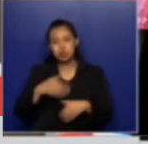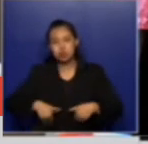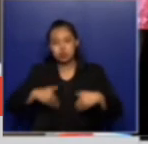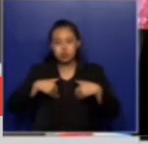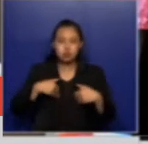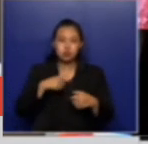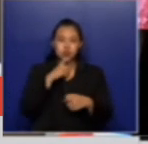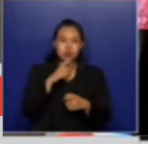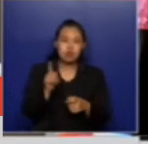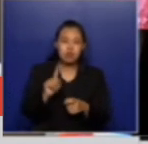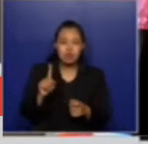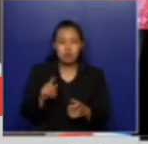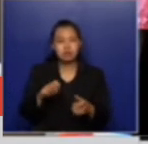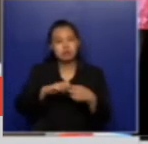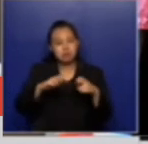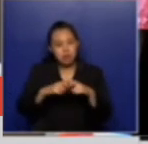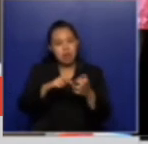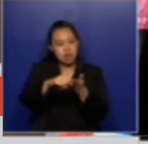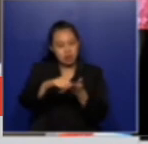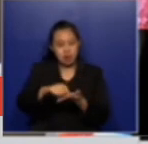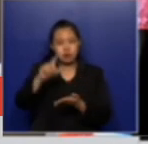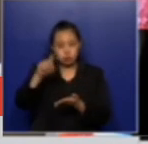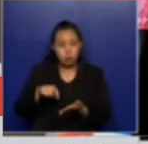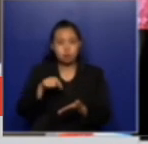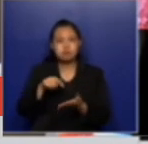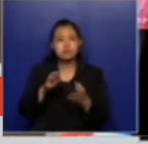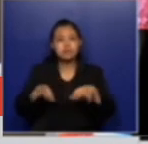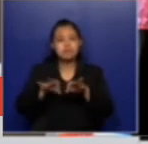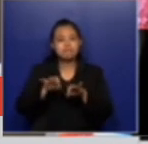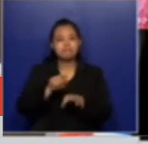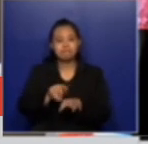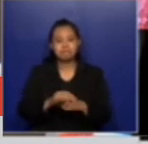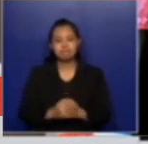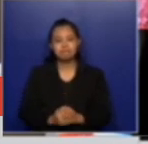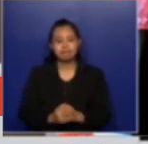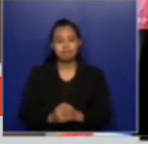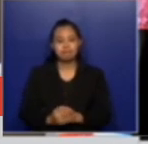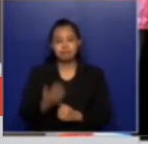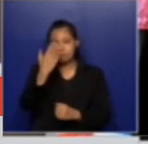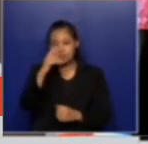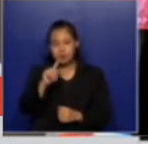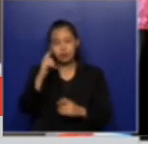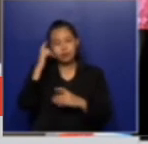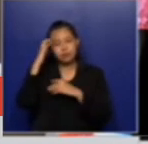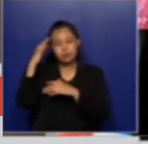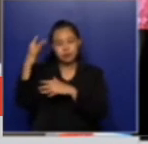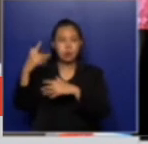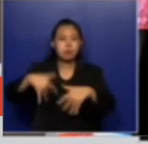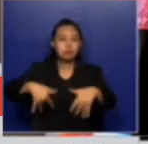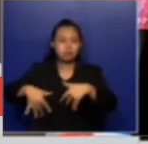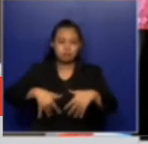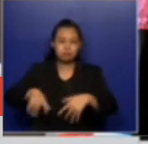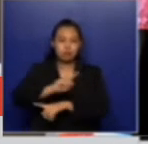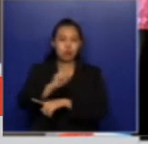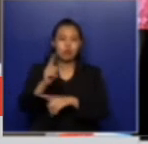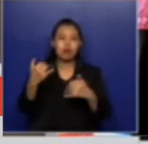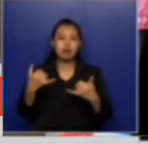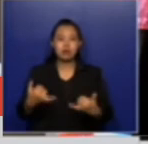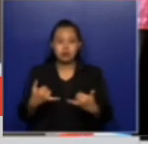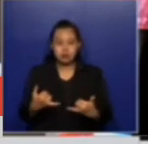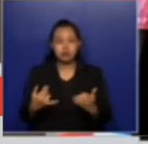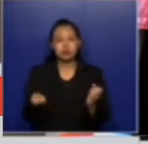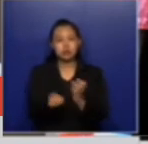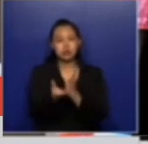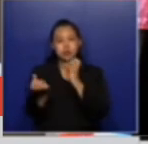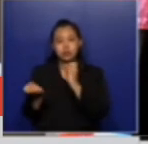ได้รับการแก้ไขเพราะความหวังของพี่น้องประชาชนวันนี้ที่ไปตกทุกข์